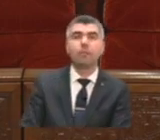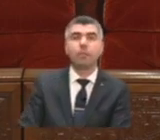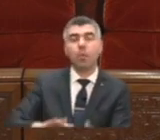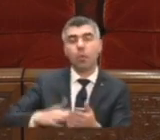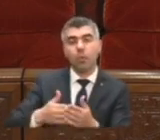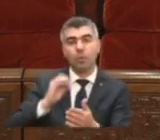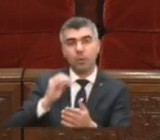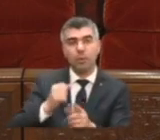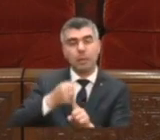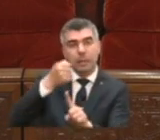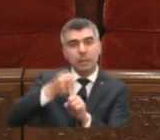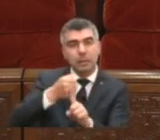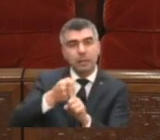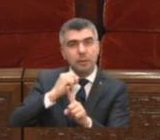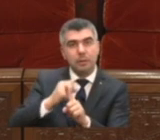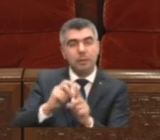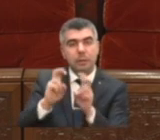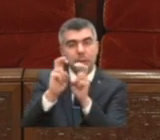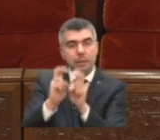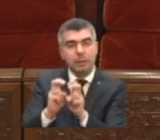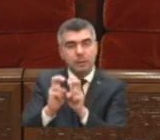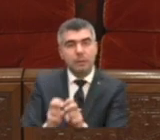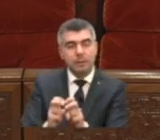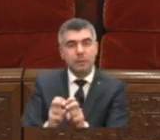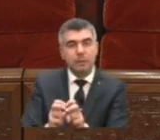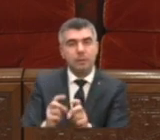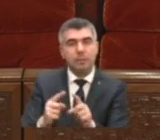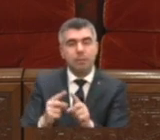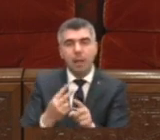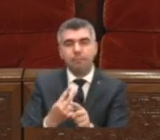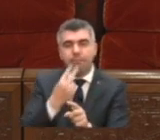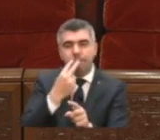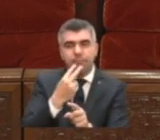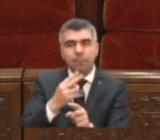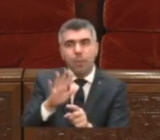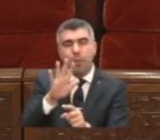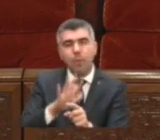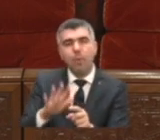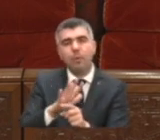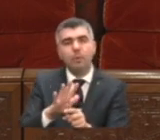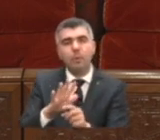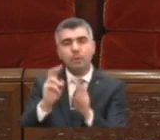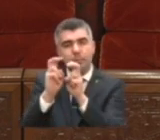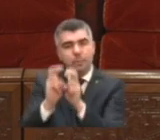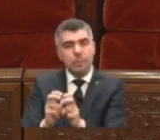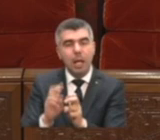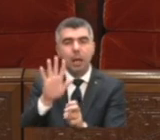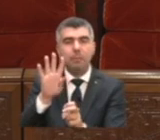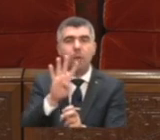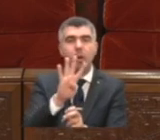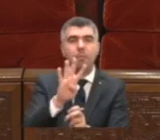مستوى طموح بخصوص خفض انبعاثات الغازات الدفيئة اللي كيصبح 45%